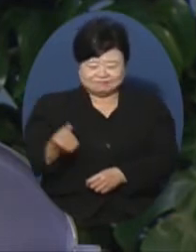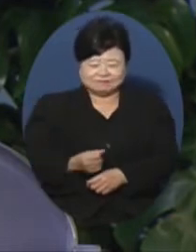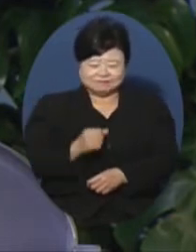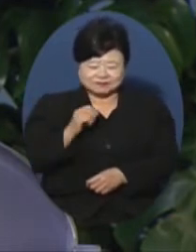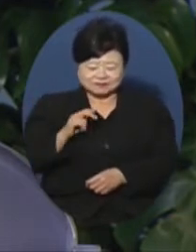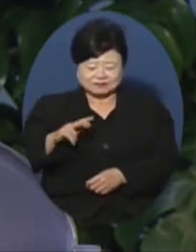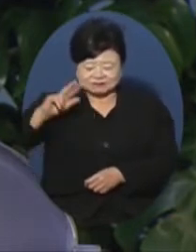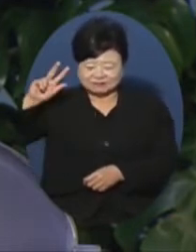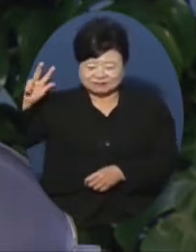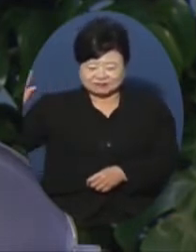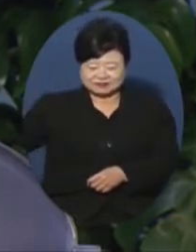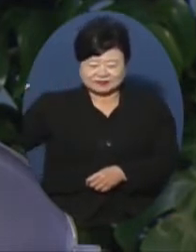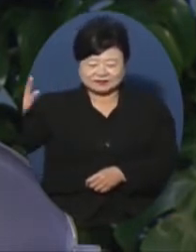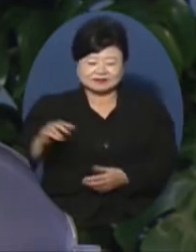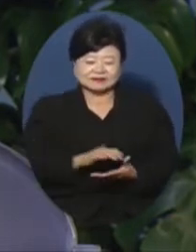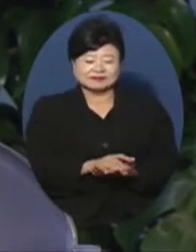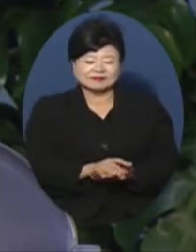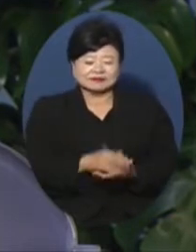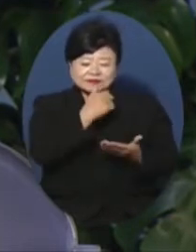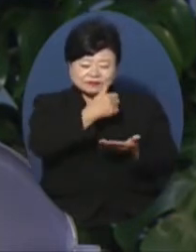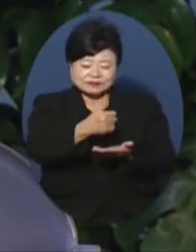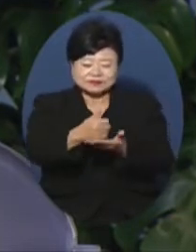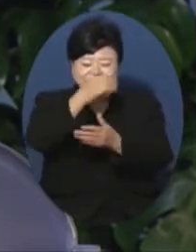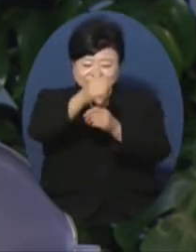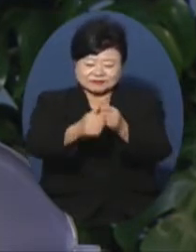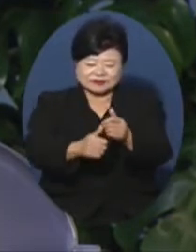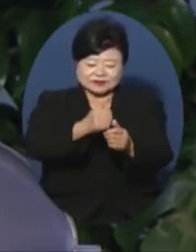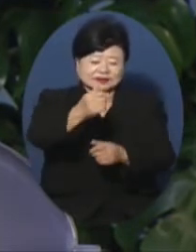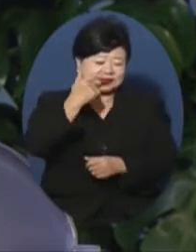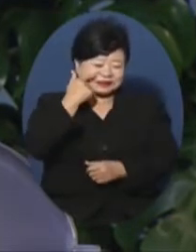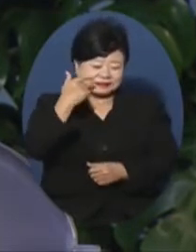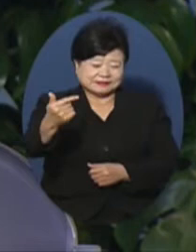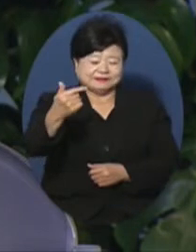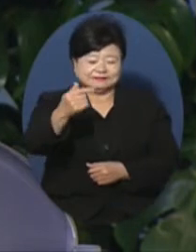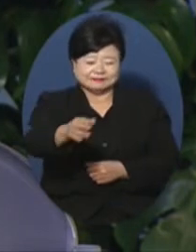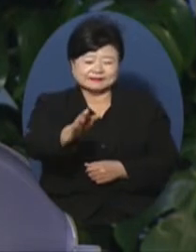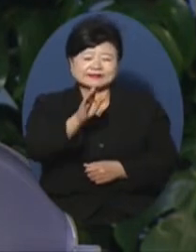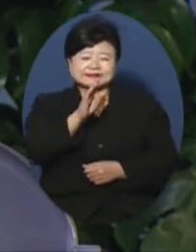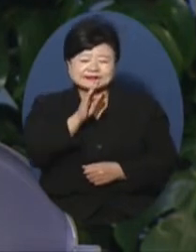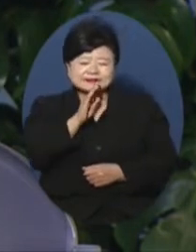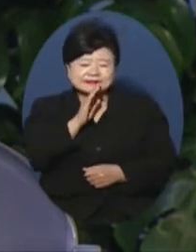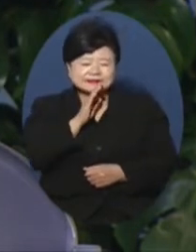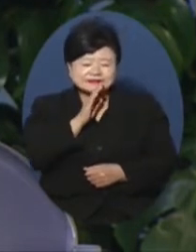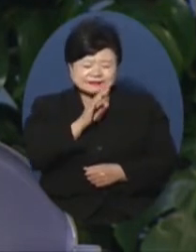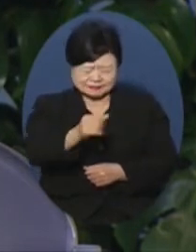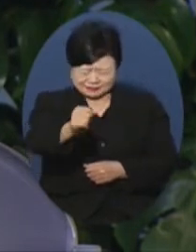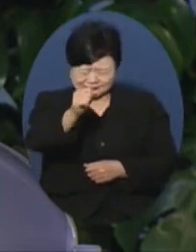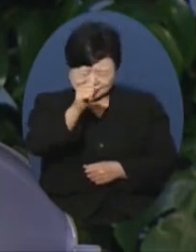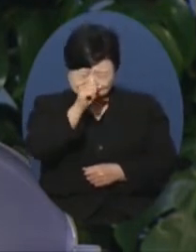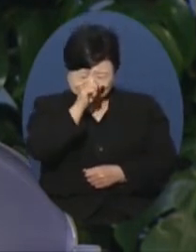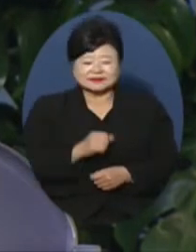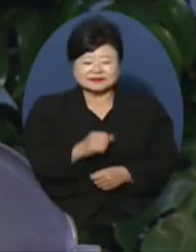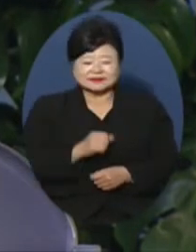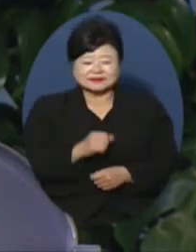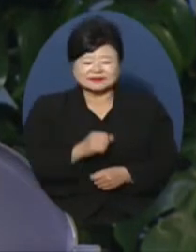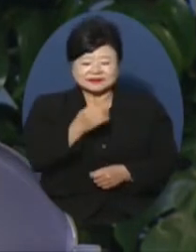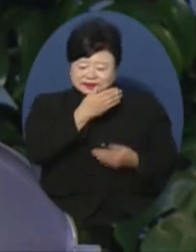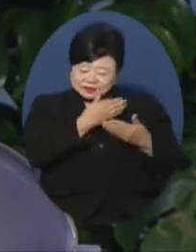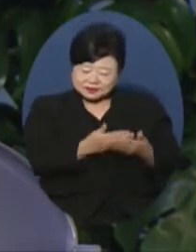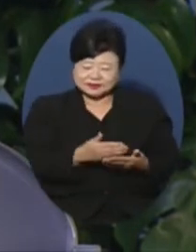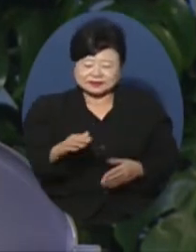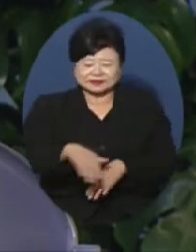주님의 거룩함을 두고 맹세한 주 하나님 아버지는 참